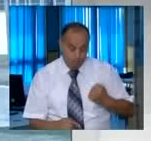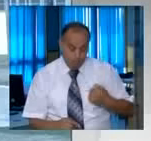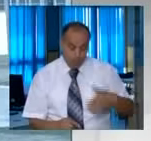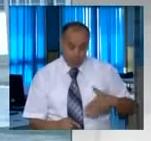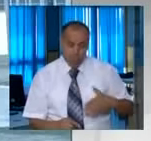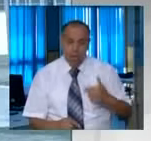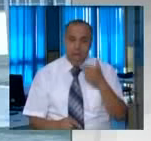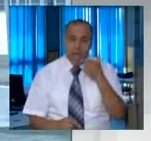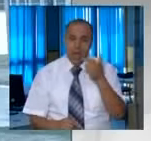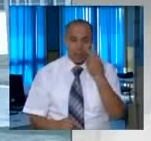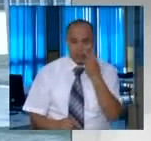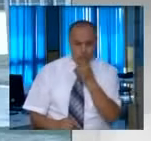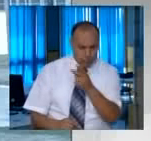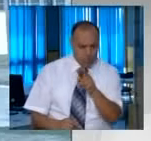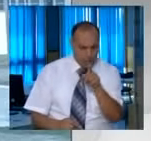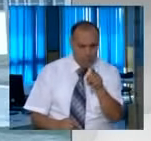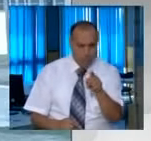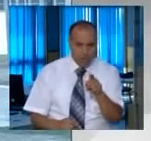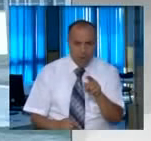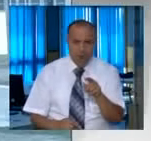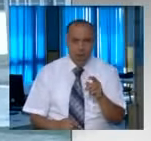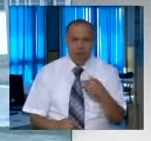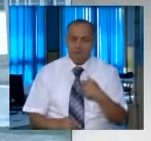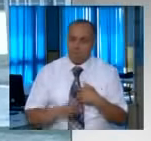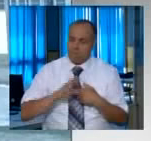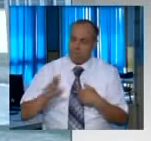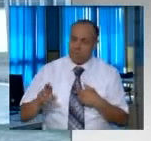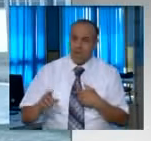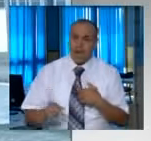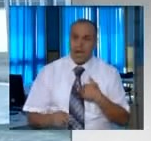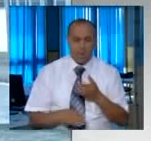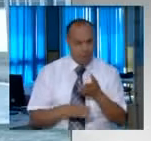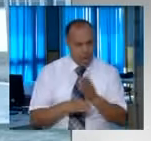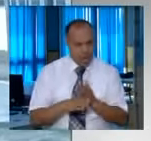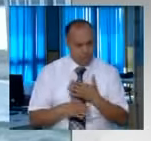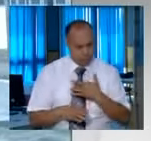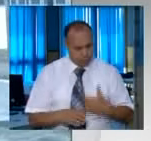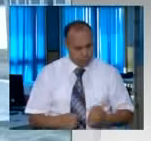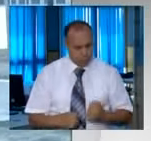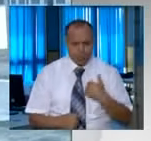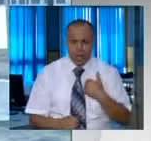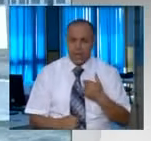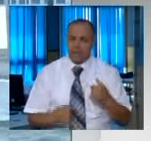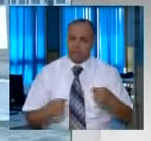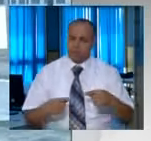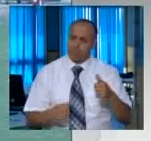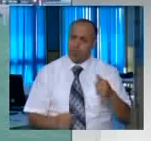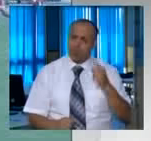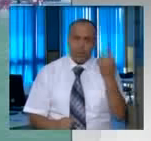له غادي كريناه معنا فاز علينا سورتو كي في الدويل. انا محضرين بالكدا ان شاء الله بقدر ربي نعملوا